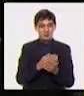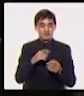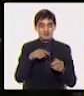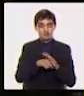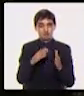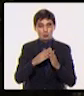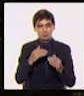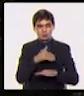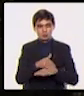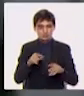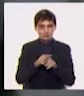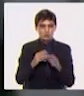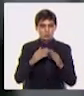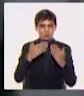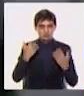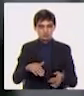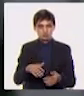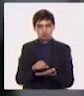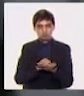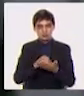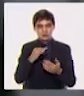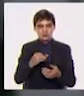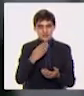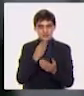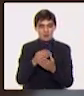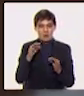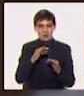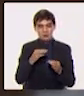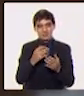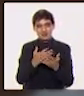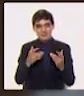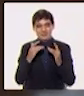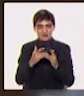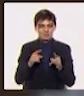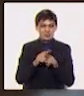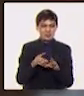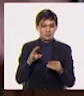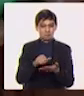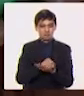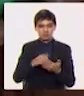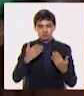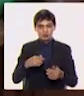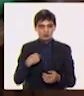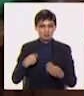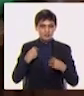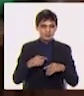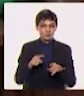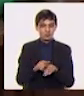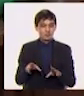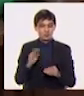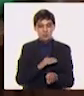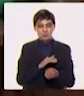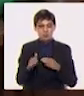шайып, баспаналар жарамсыз болып қалғандар. Кейбірі дүниесінің су астында қалғанын айтады. Дүниемнің бәрі кетіп қалды түгі.